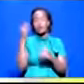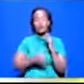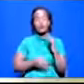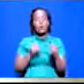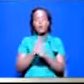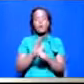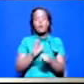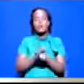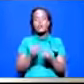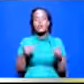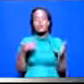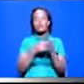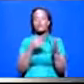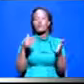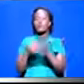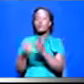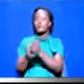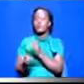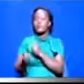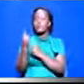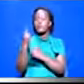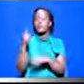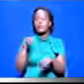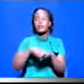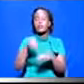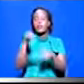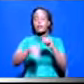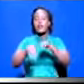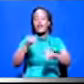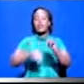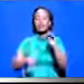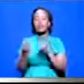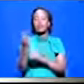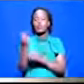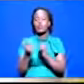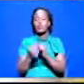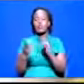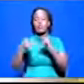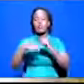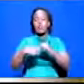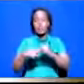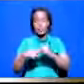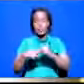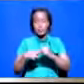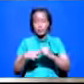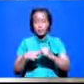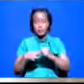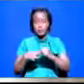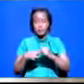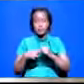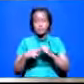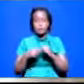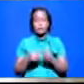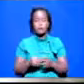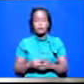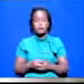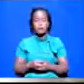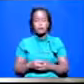yaliyoibuka wakati wa uchaguzi mkuu wa mwaka 2017. Nikiripotia darubini, naitwa Gladys Mungai.